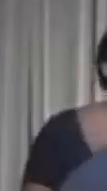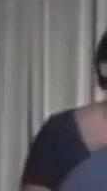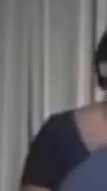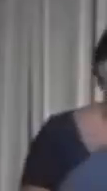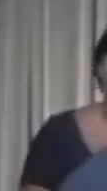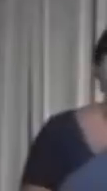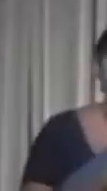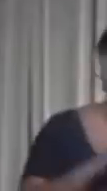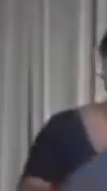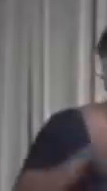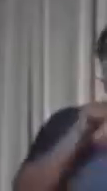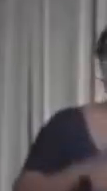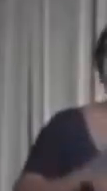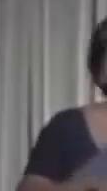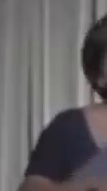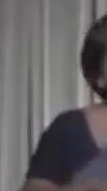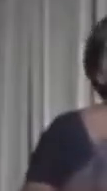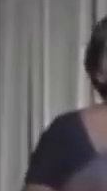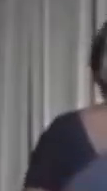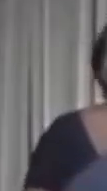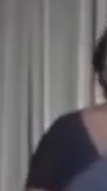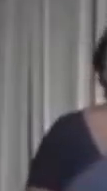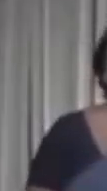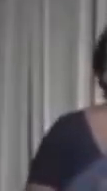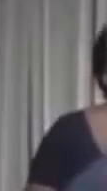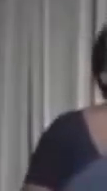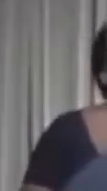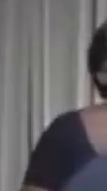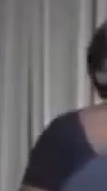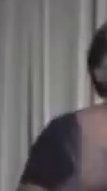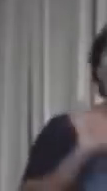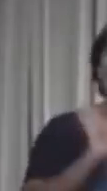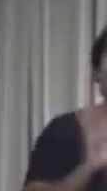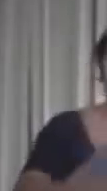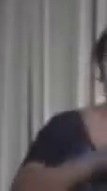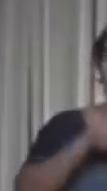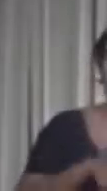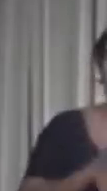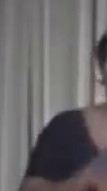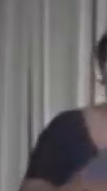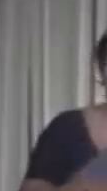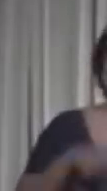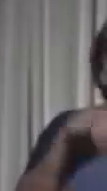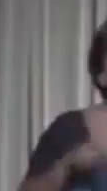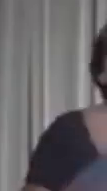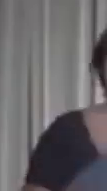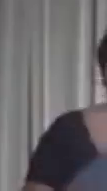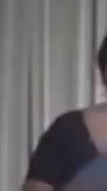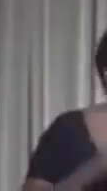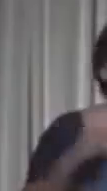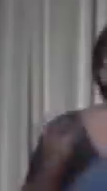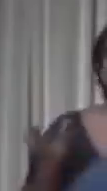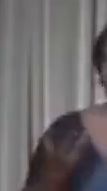அதே போலதான் இந்த விடயங்களிலெல்லாம் ஒரு மாற்றத்தை கொண்டு வருவார் என்பதன் ஊடாகத்தான் கடந்த பாராளுமன்ற